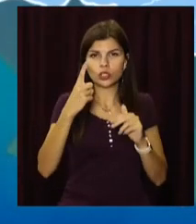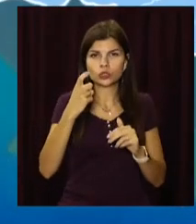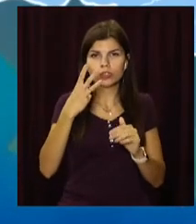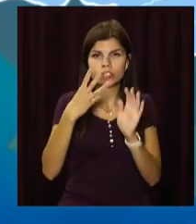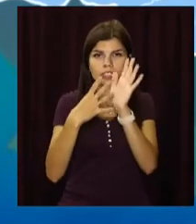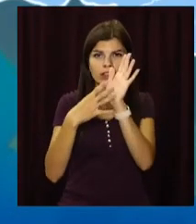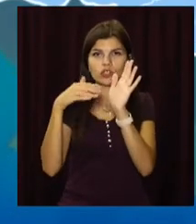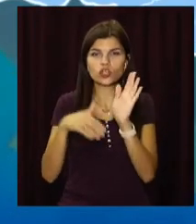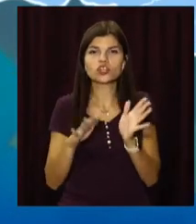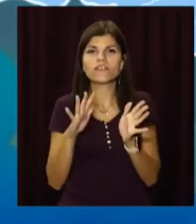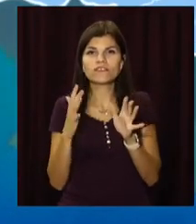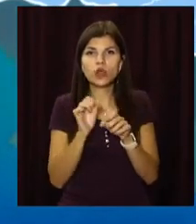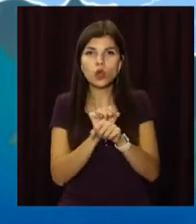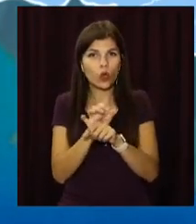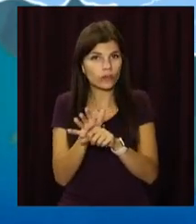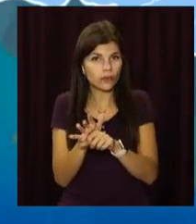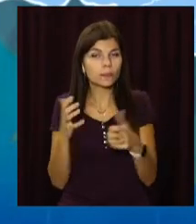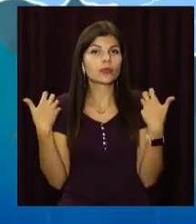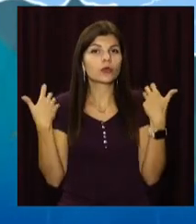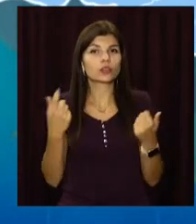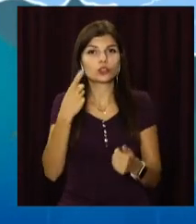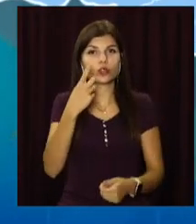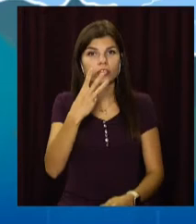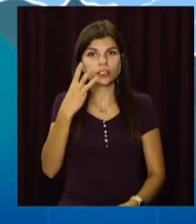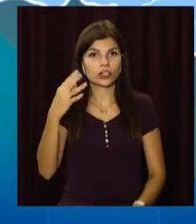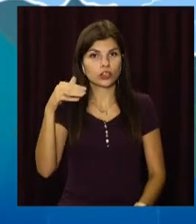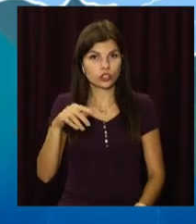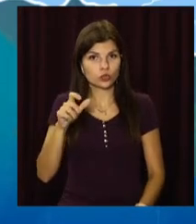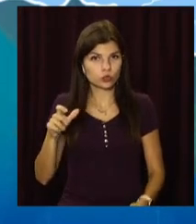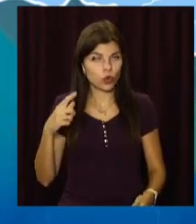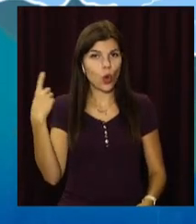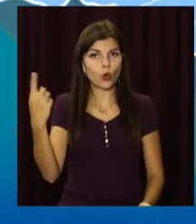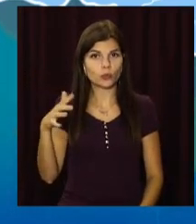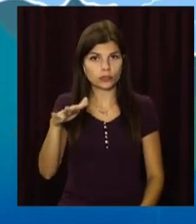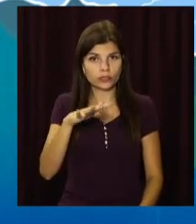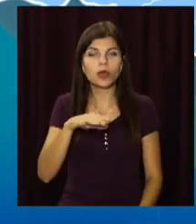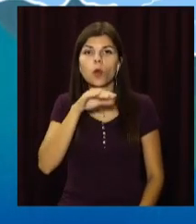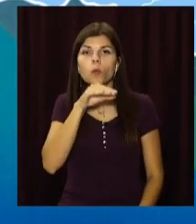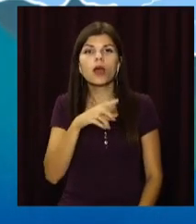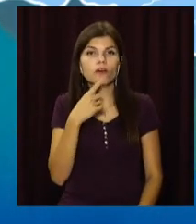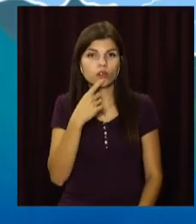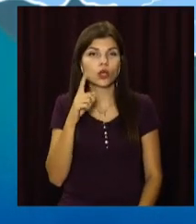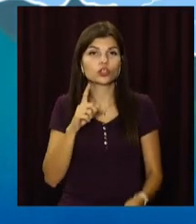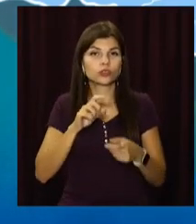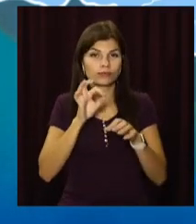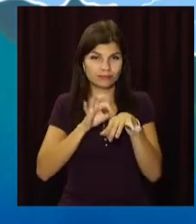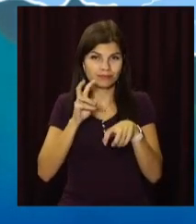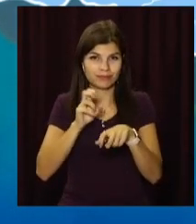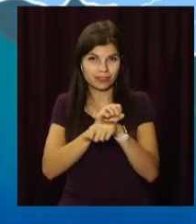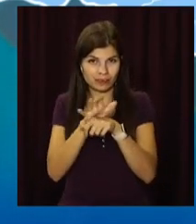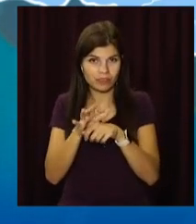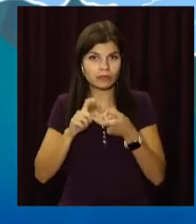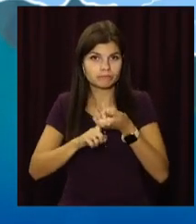139 тисяч випадків ковід. Одужали 133 тисячі мешканців області. Фахівці кажуть, пандемія коронавірусу